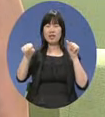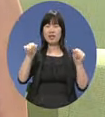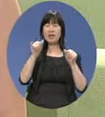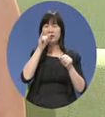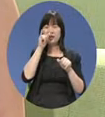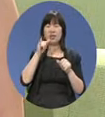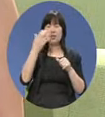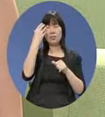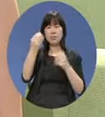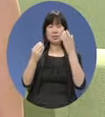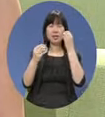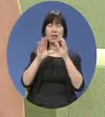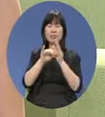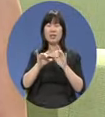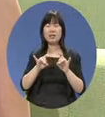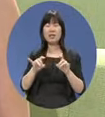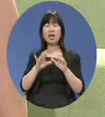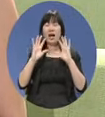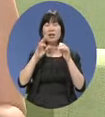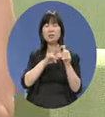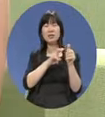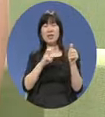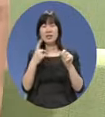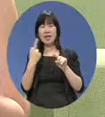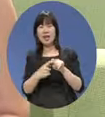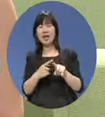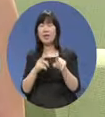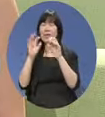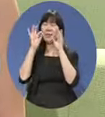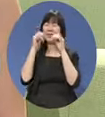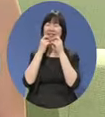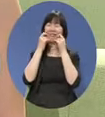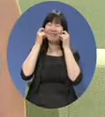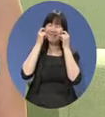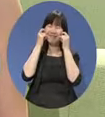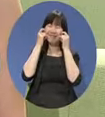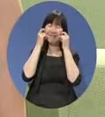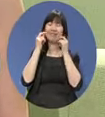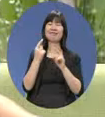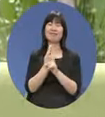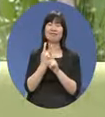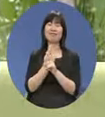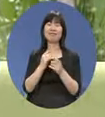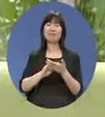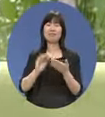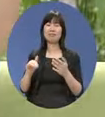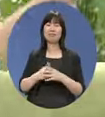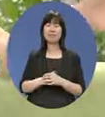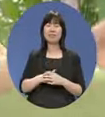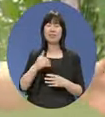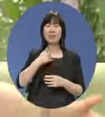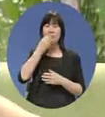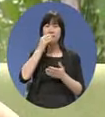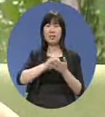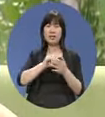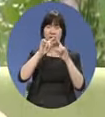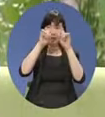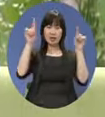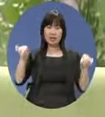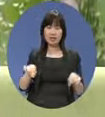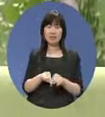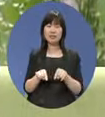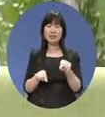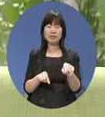그런 것들을 볼 때마다 애 미웠다가도 그 사진 보면 해벌쩍 우리가 웃을 수 있게 되는 거죠. 맞아요. 저희 집도 한 벽 한 면이 전부 다 애들 그림이거든요.